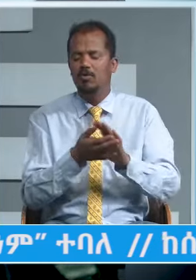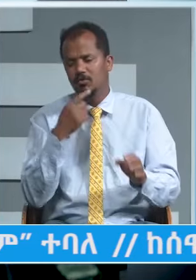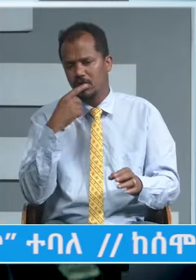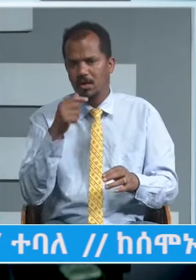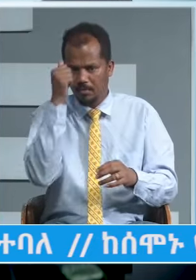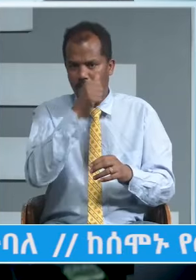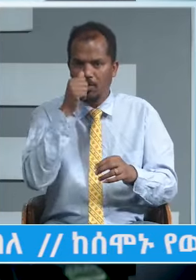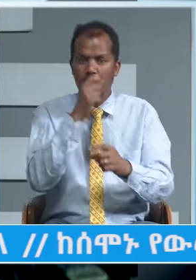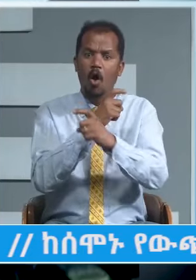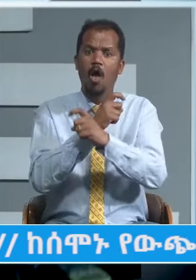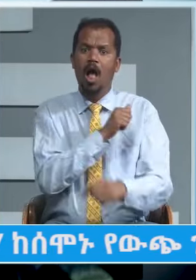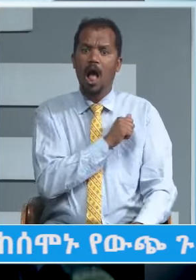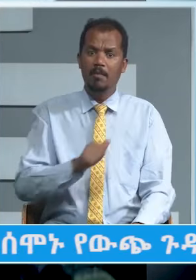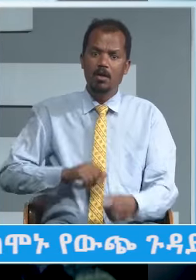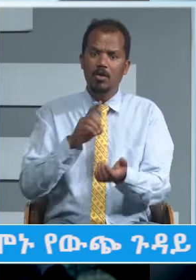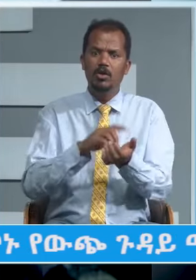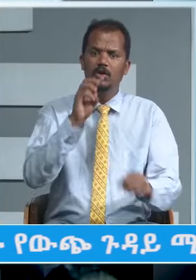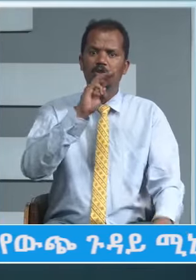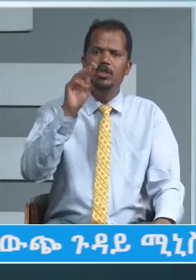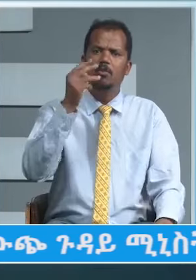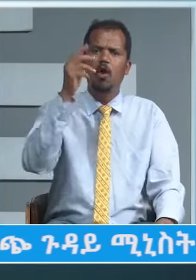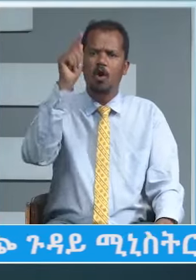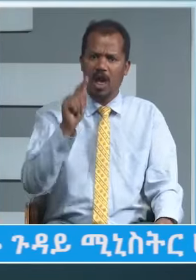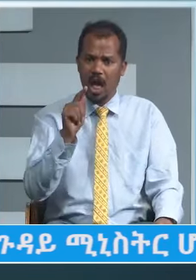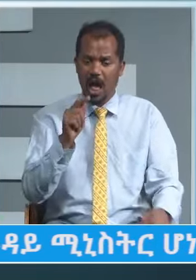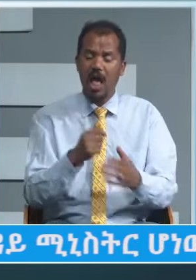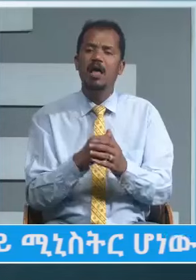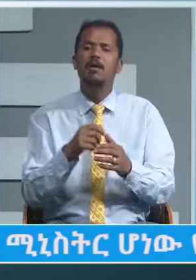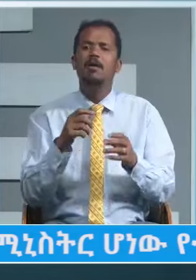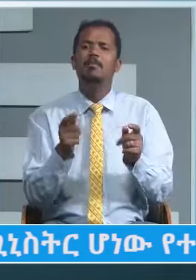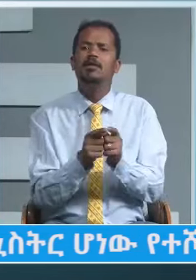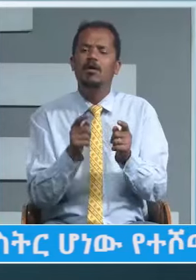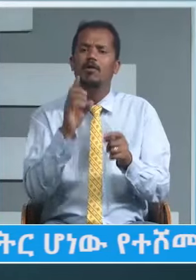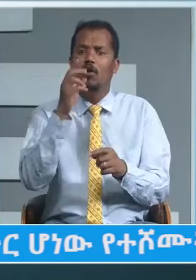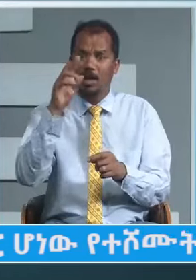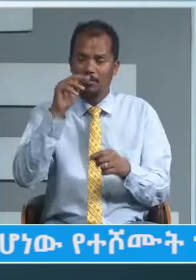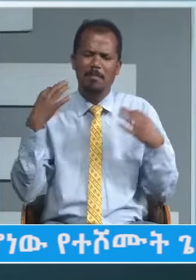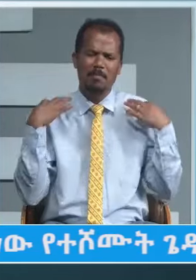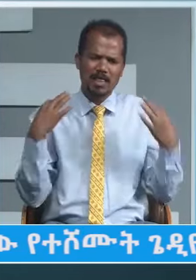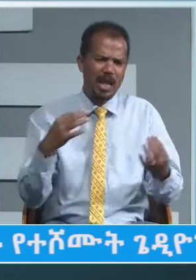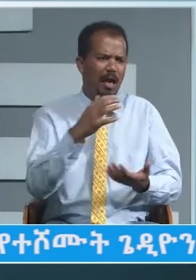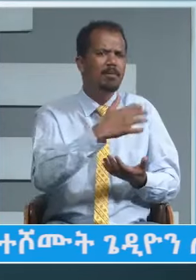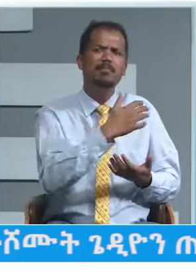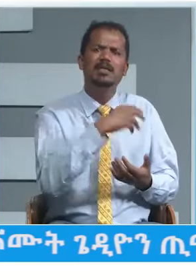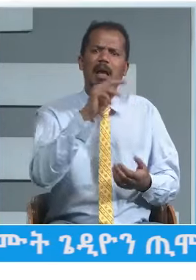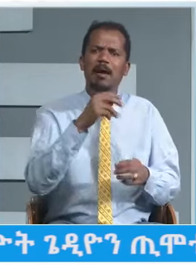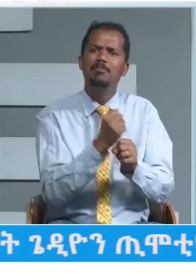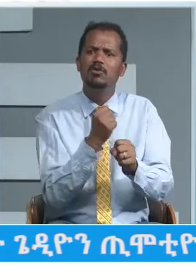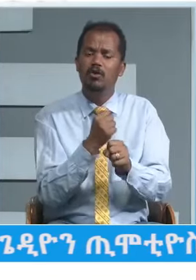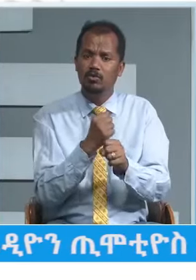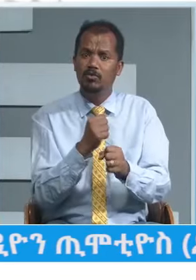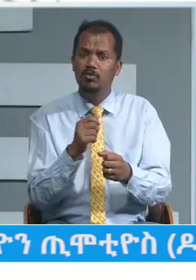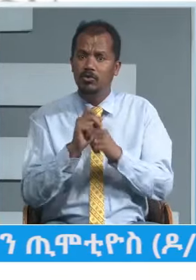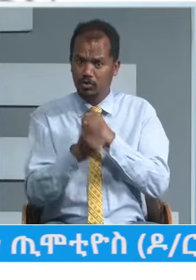መሆኑን ተናግረዋል። በኢትዮጵያ የኦስትሪያ አምባሳደር ዶክተር ሲሞን ናፕ በበኩላቸው በፎረሙ በጤና እንዲሁም በአምራች ዘርፍ የተሰማሩ